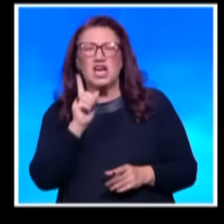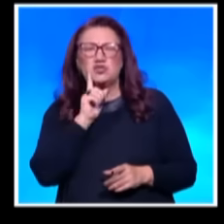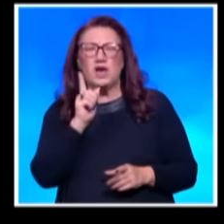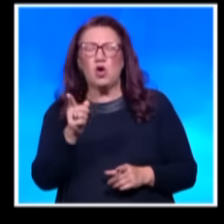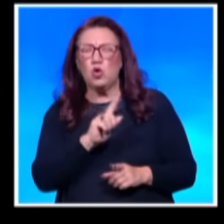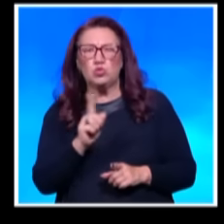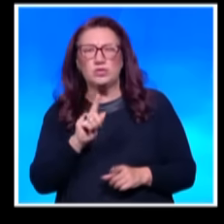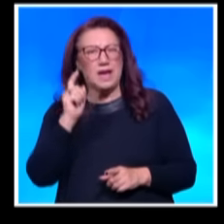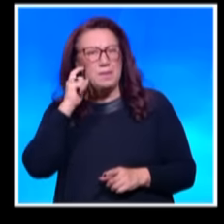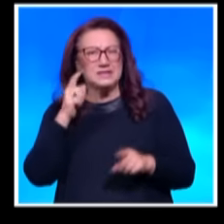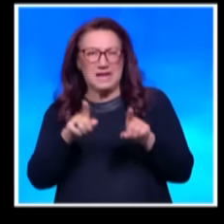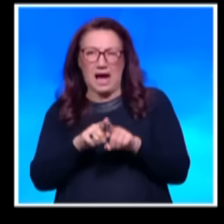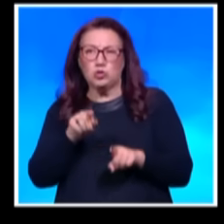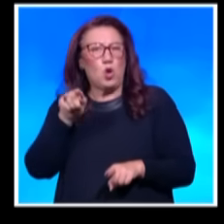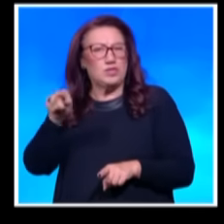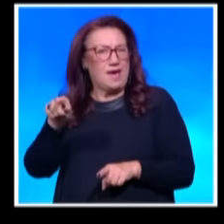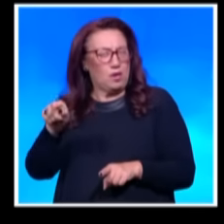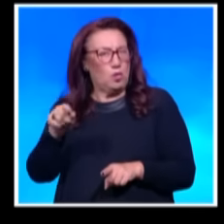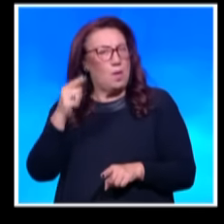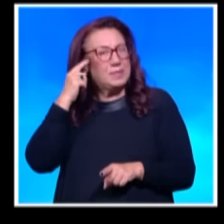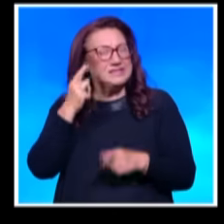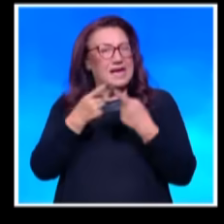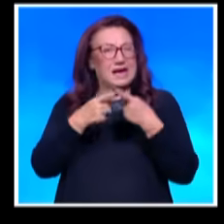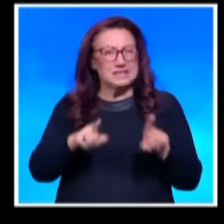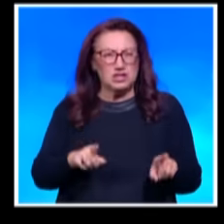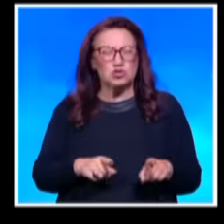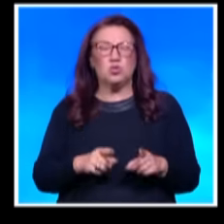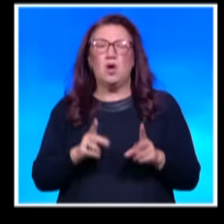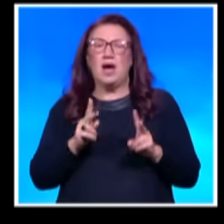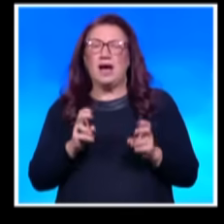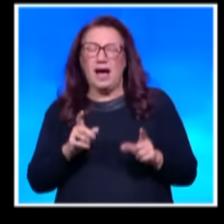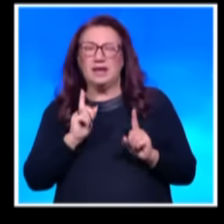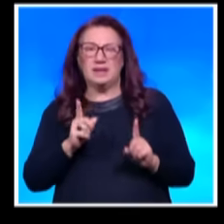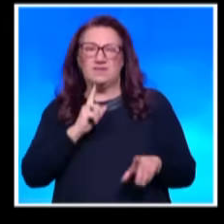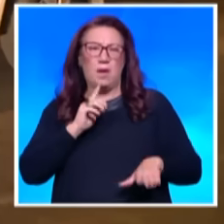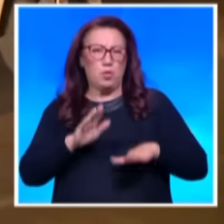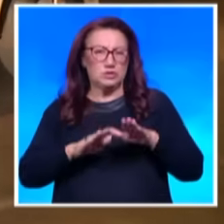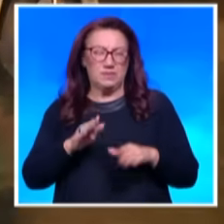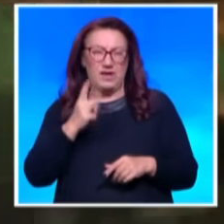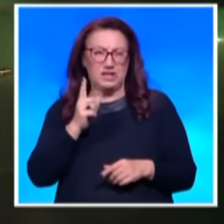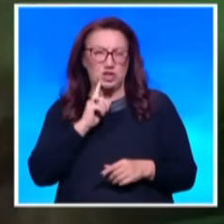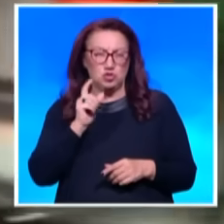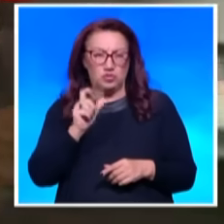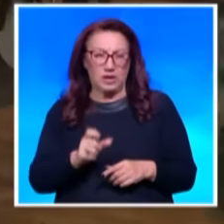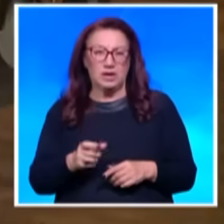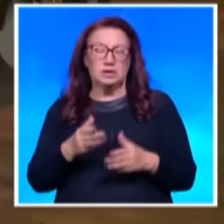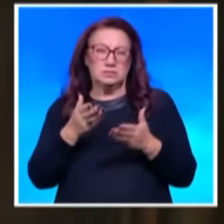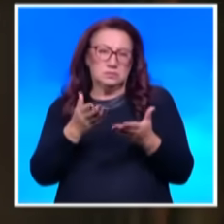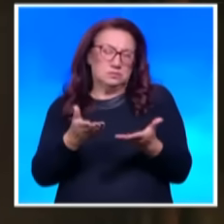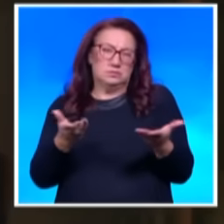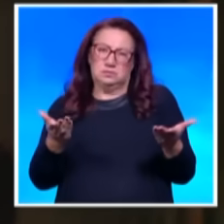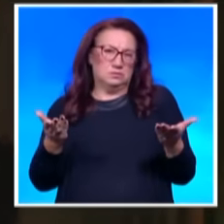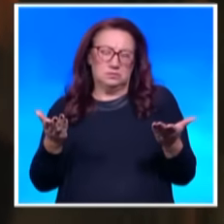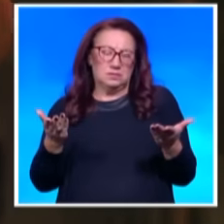неговите разбирания, субективни, за това как трябва да постъпва един човек, подлежи